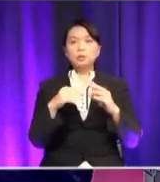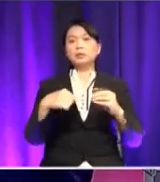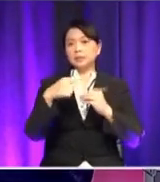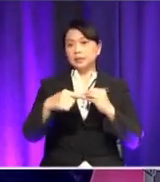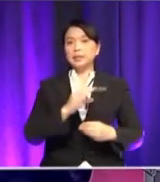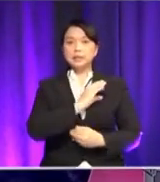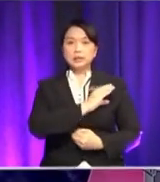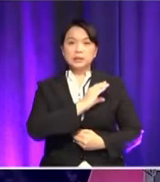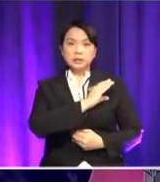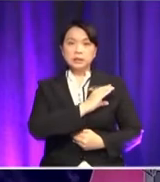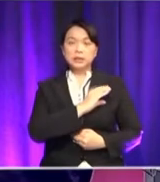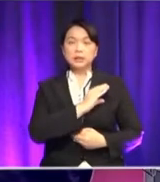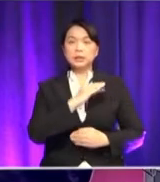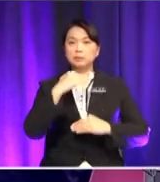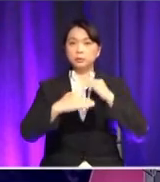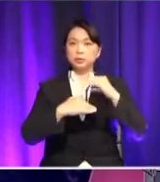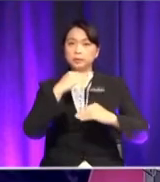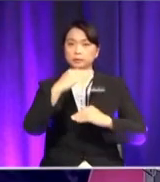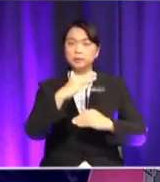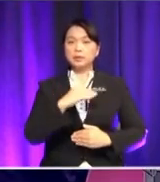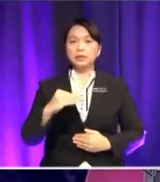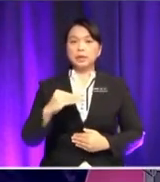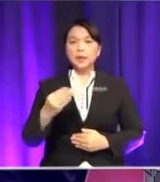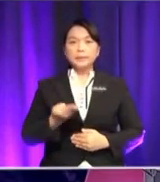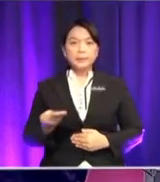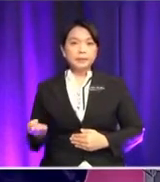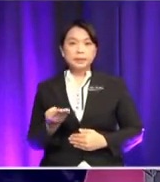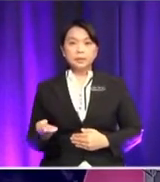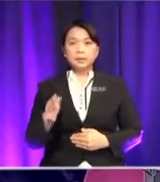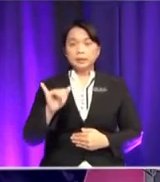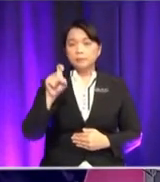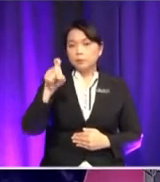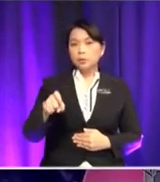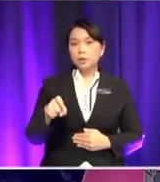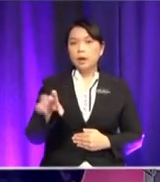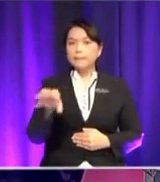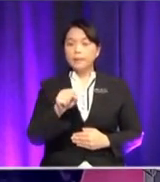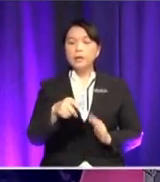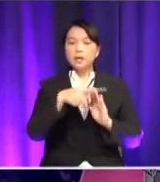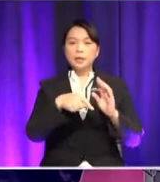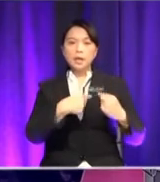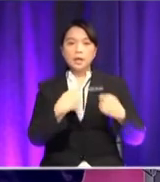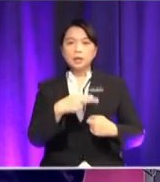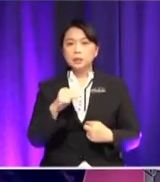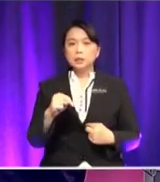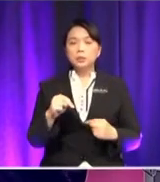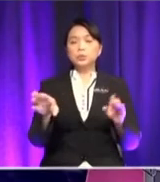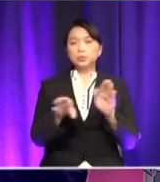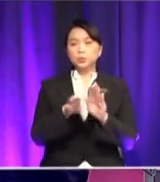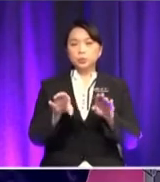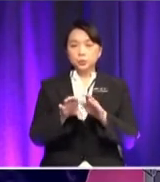diperlukan Adi Apakah perkara yang perlu dititikberatkan ah seperti kestabilan struktur